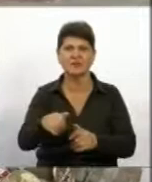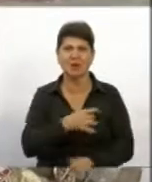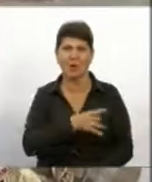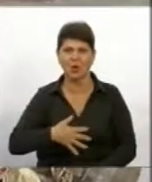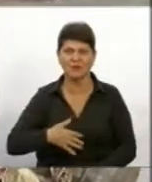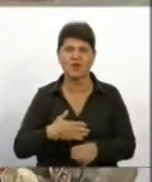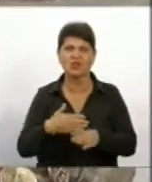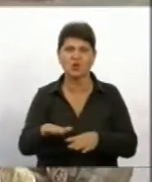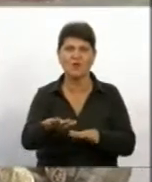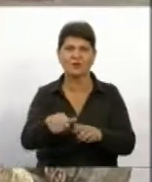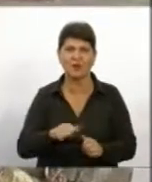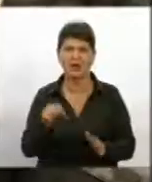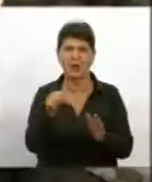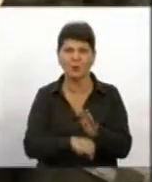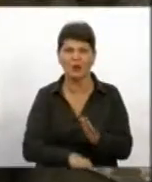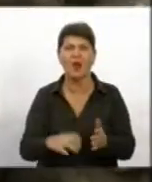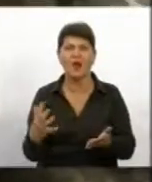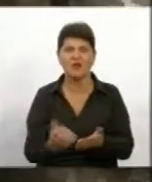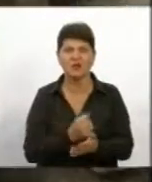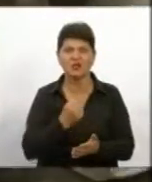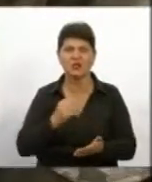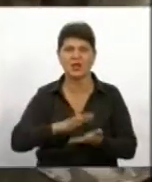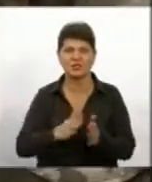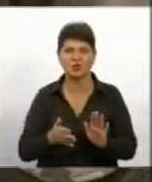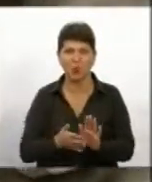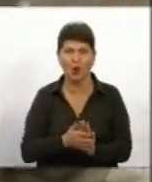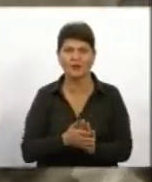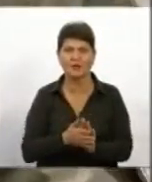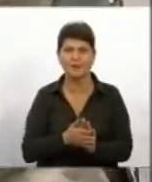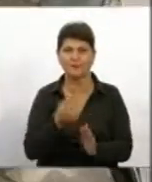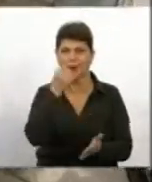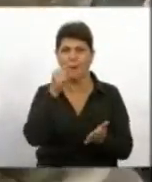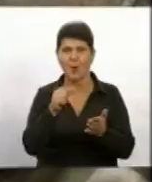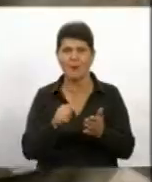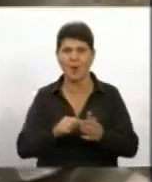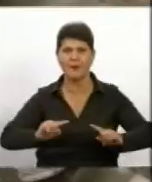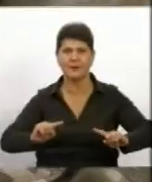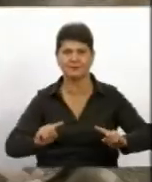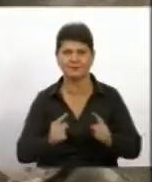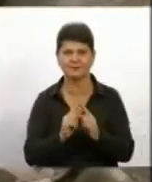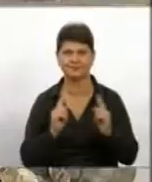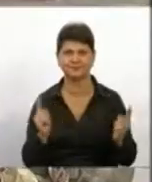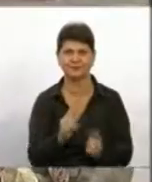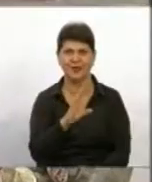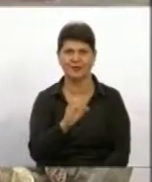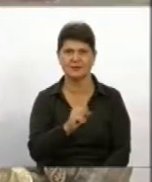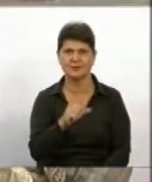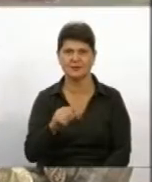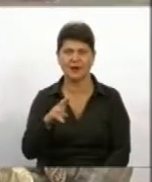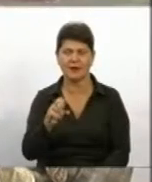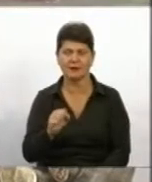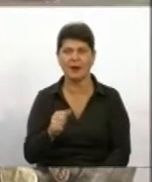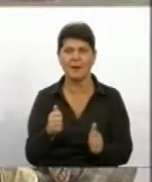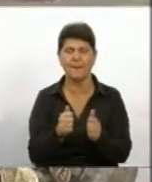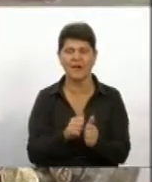вбитих. Вийшла ситуація, напоролися на засаду, були розбиті біля 5-го рукава Донецького